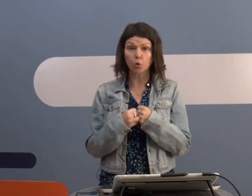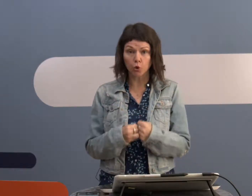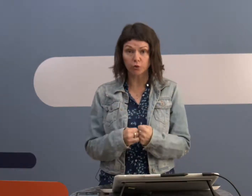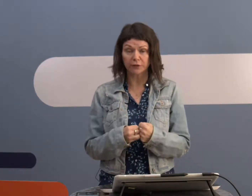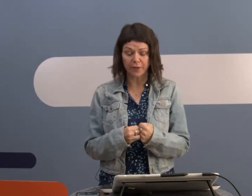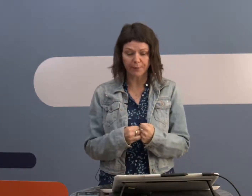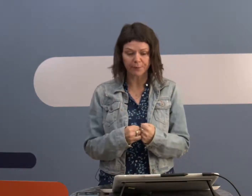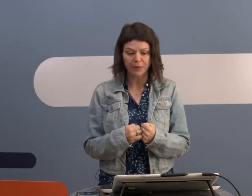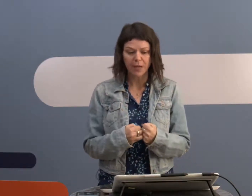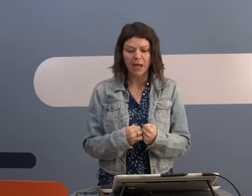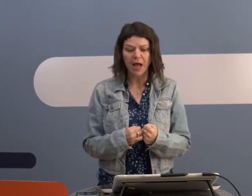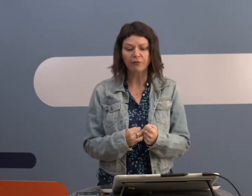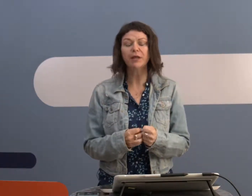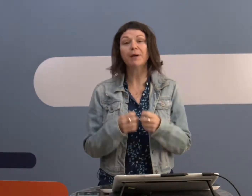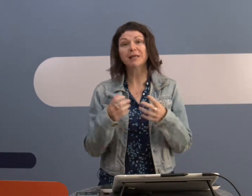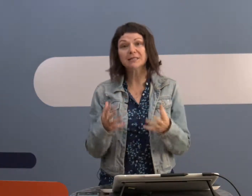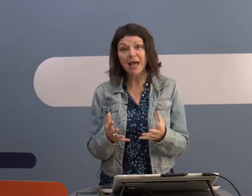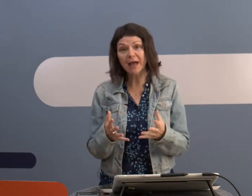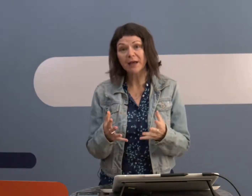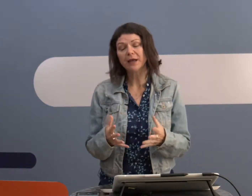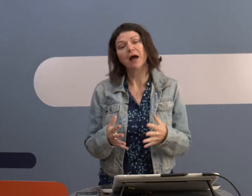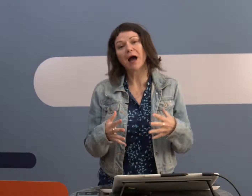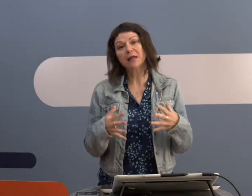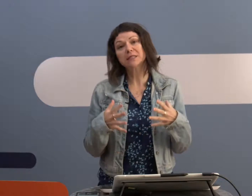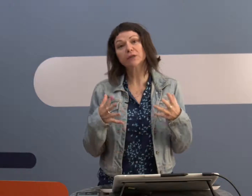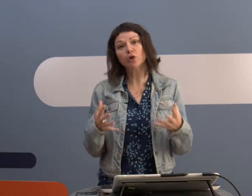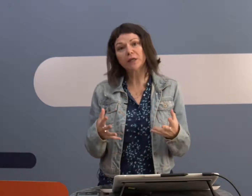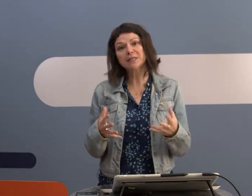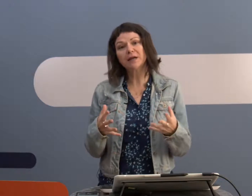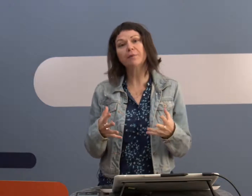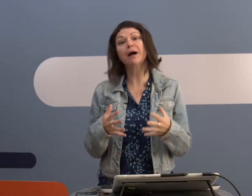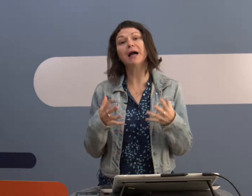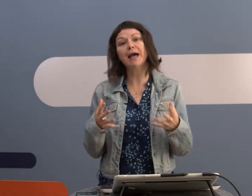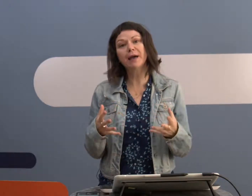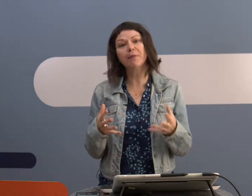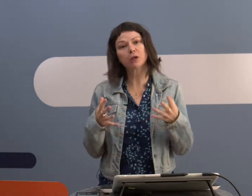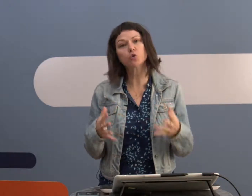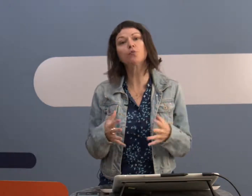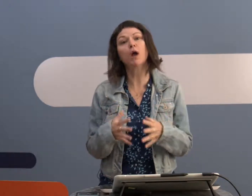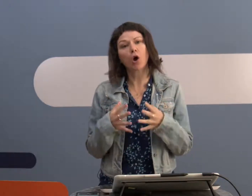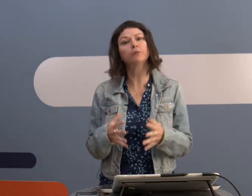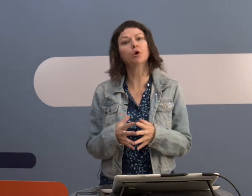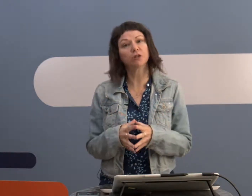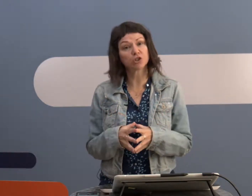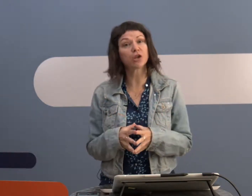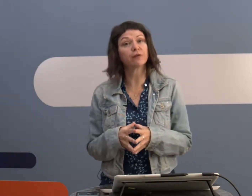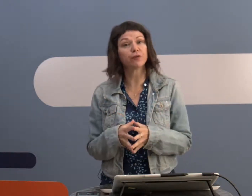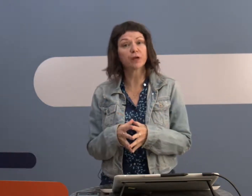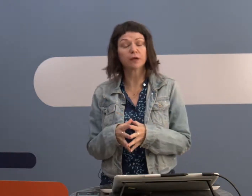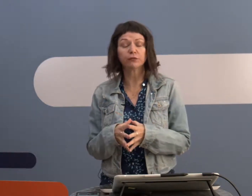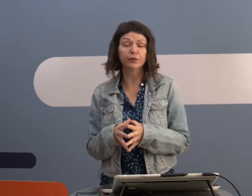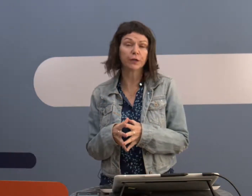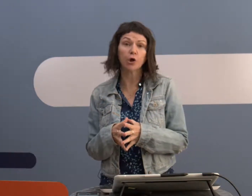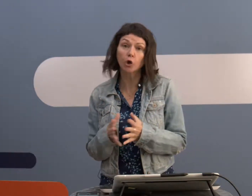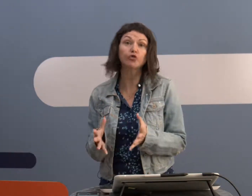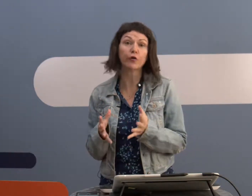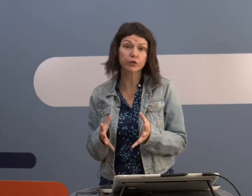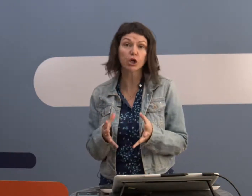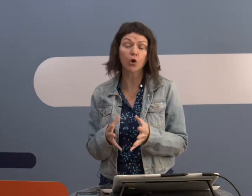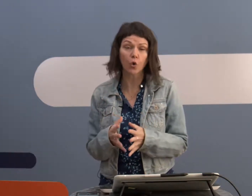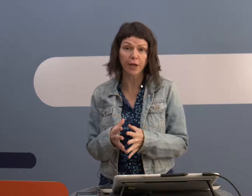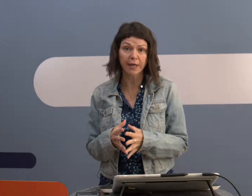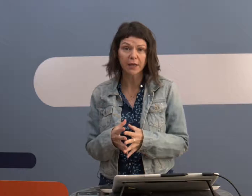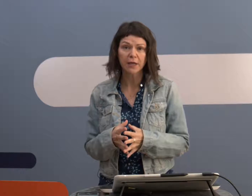לנו זכויות אדם. אבל למעשה, הסרטון הזה גם מראה משהו מאוד מאוד קשה ולא